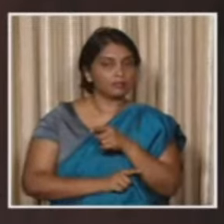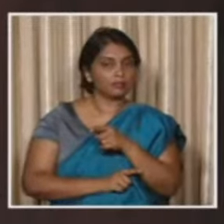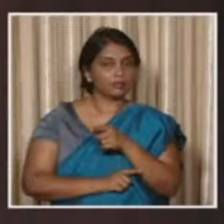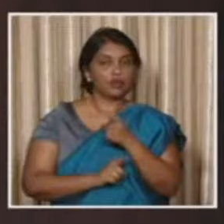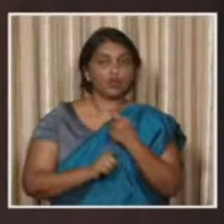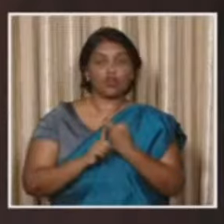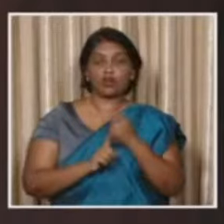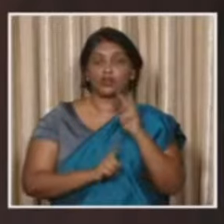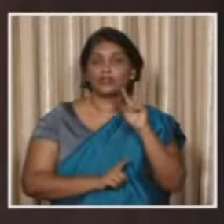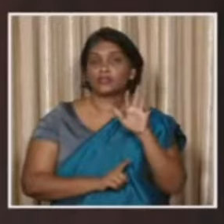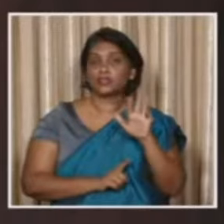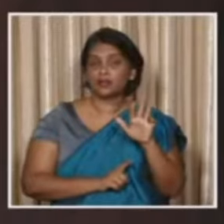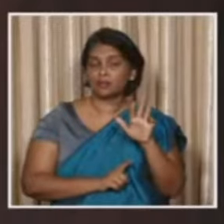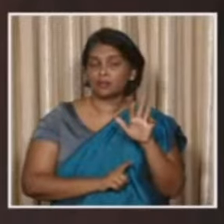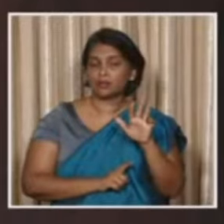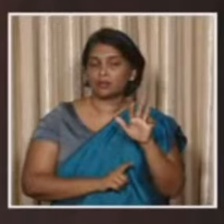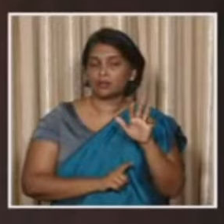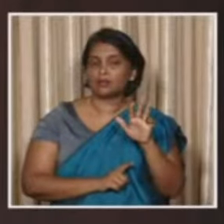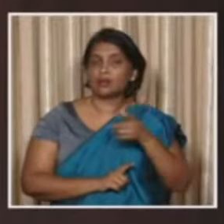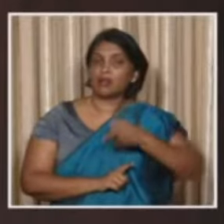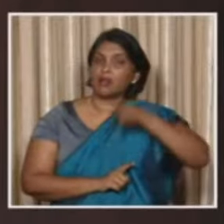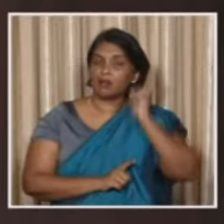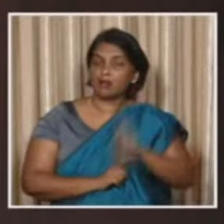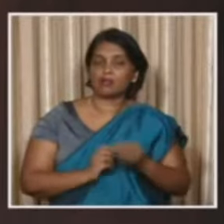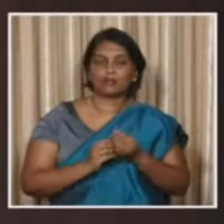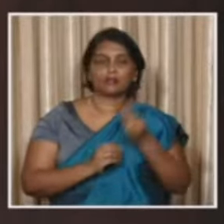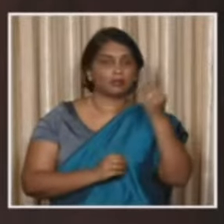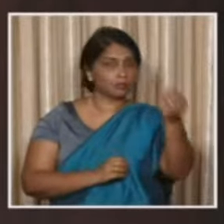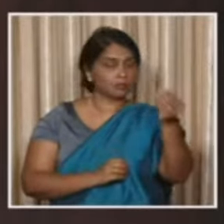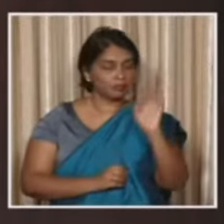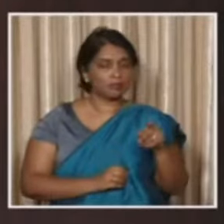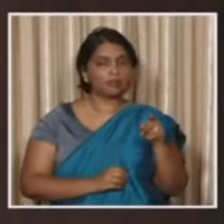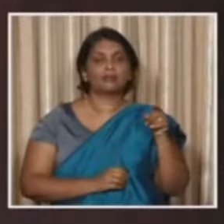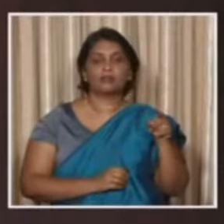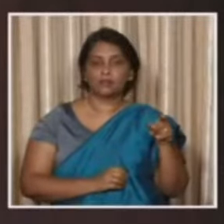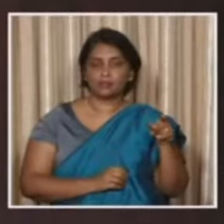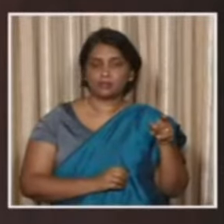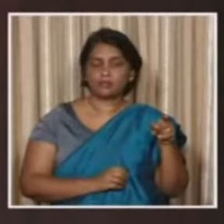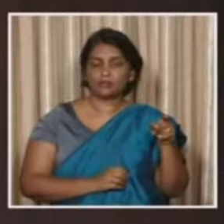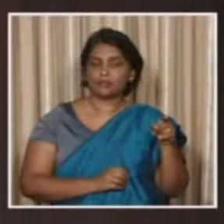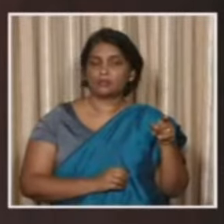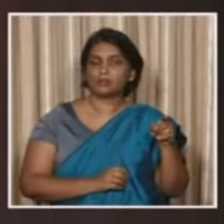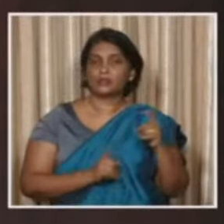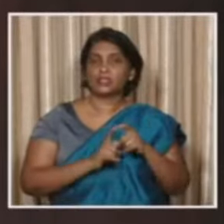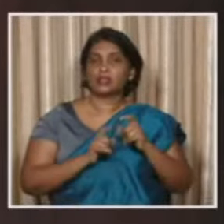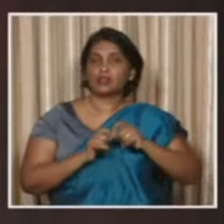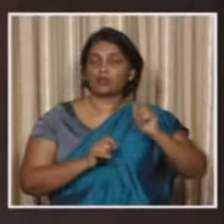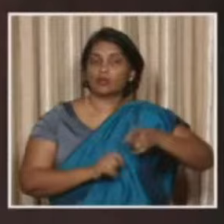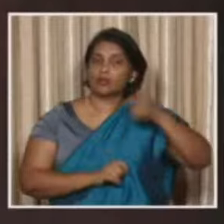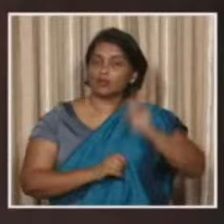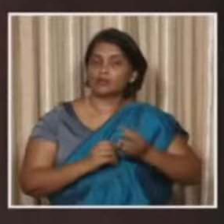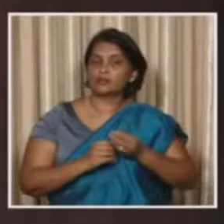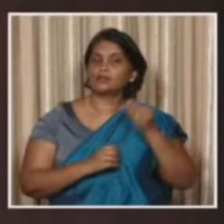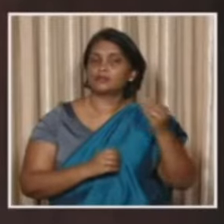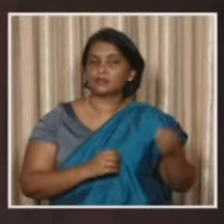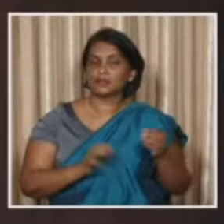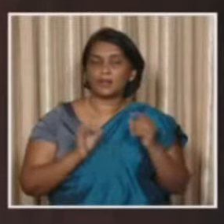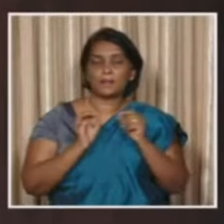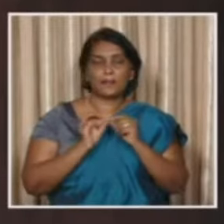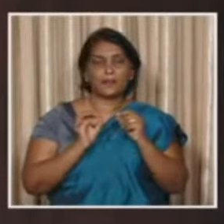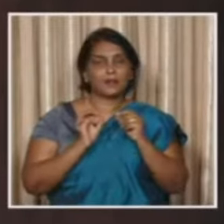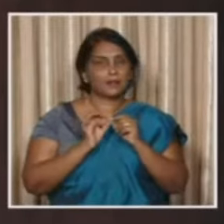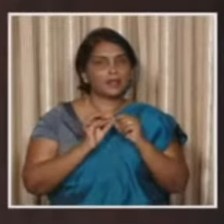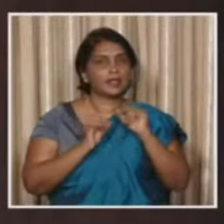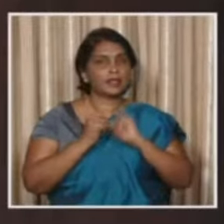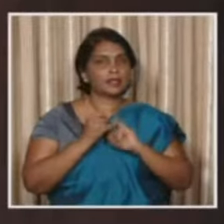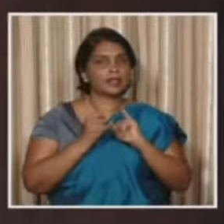කෝටි 29ක අනුමැතියක් දීලා තියෙනවා. ඒ අධ්‍යක්ෂක මණ්ඩල අනුමැතියක් දීලා තියෙනවා PBSS group